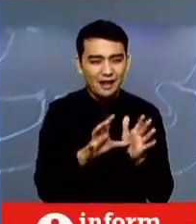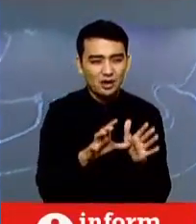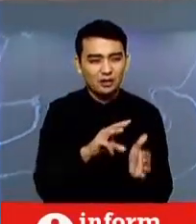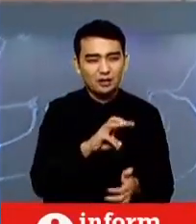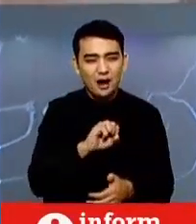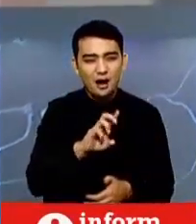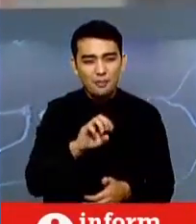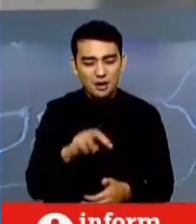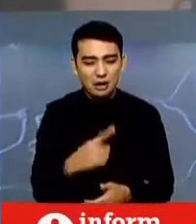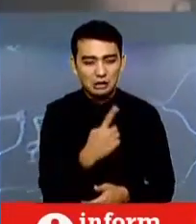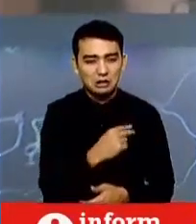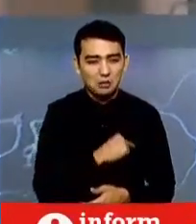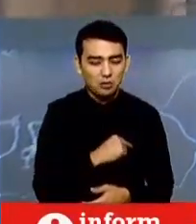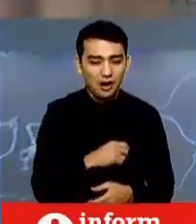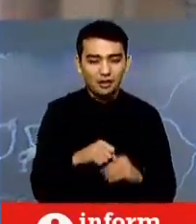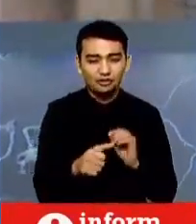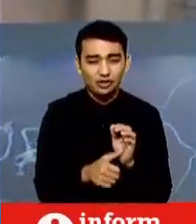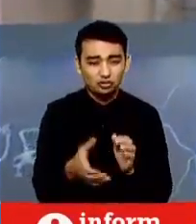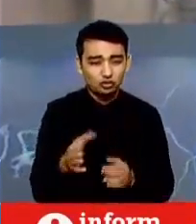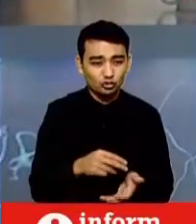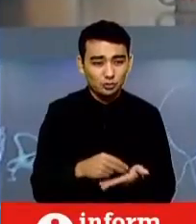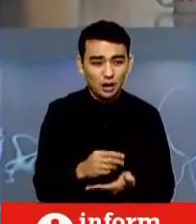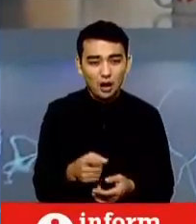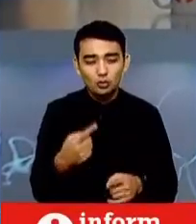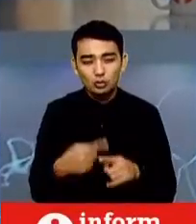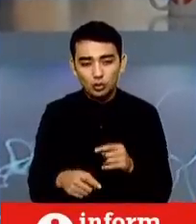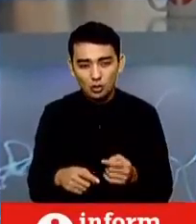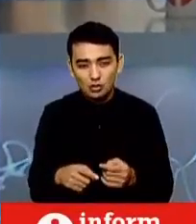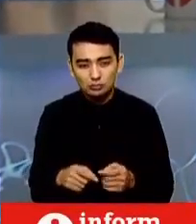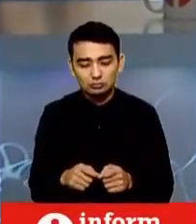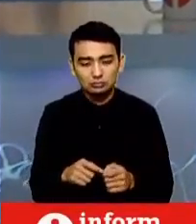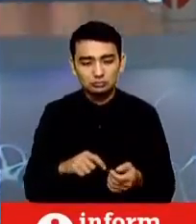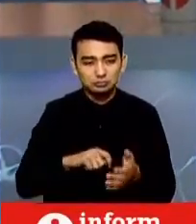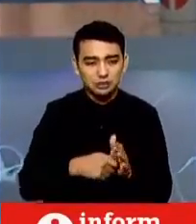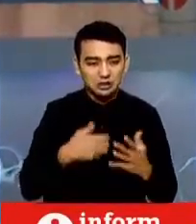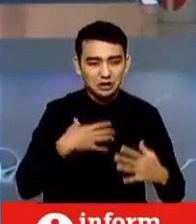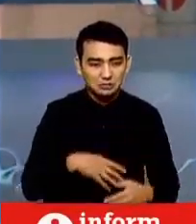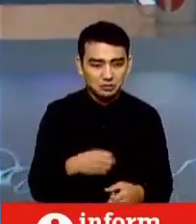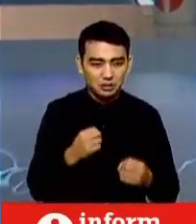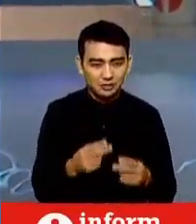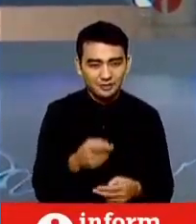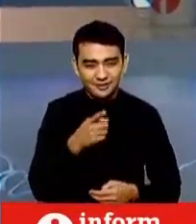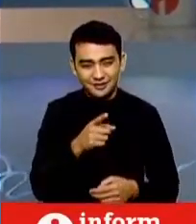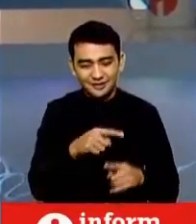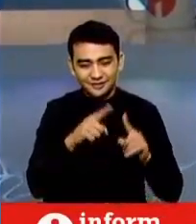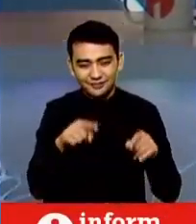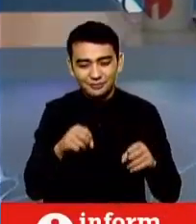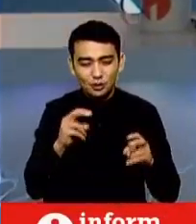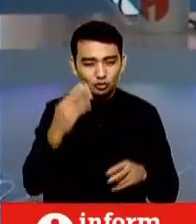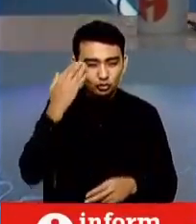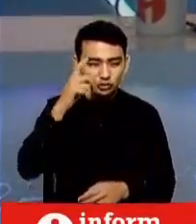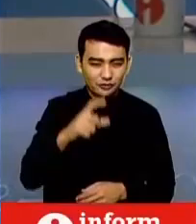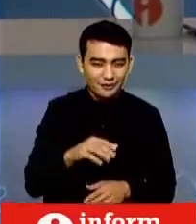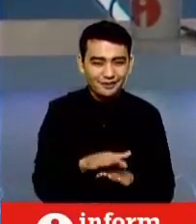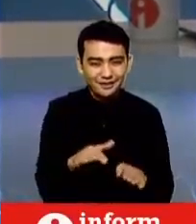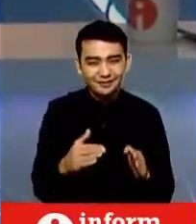қазір тек біреуі істеп тұр. Қалғандары әлі іске қосылмаған екен. Айта кетейік, аталған құрылғылар бөгде адамның балабақша